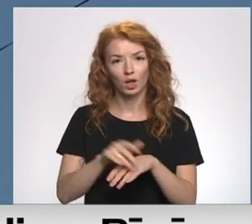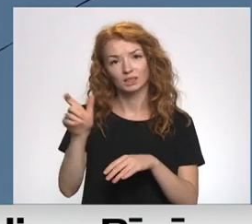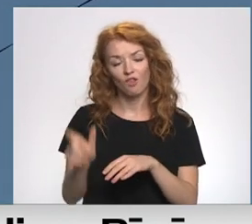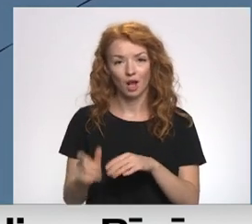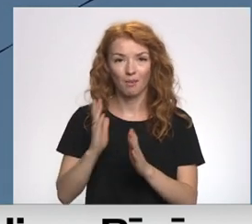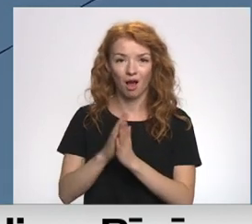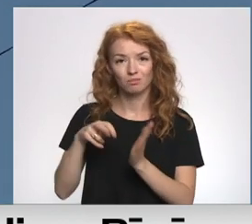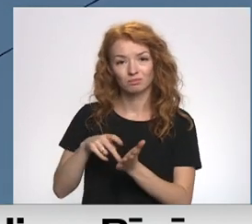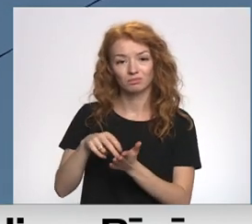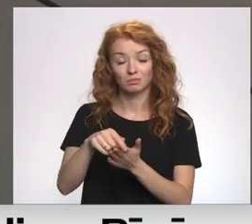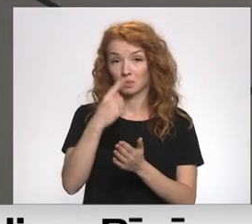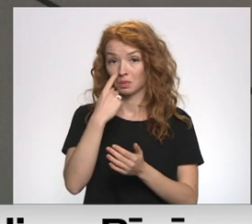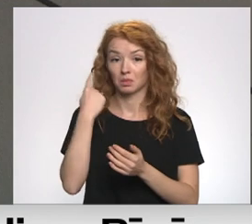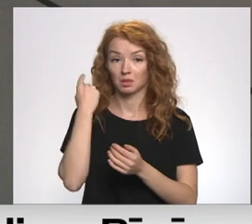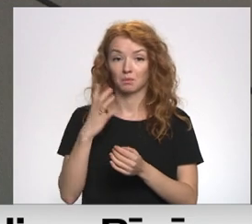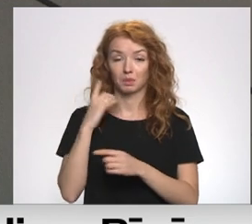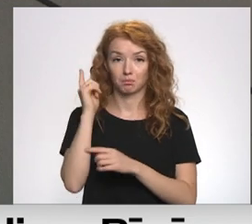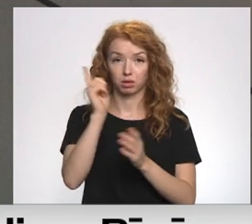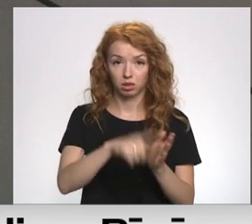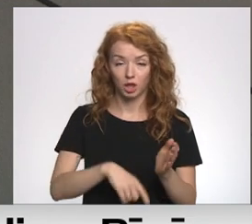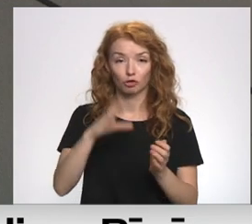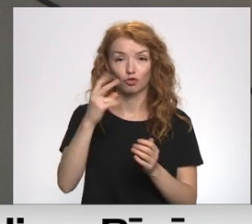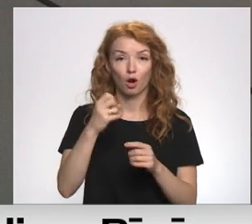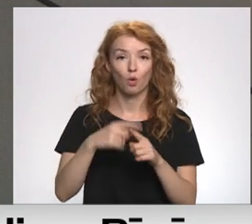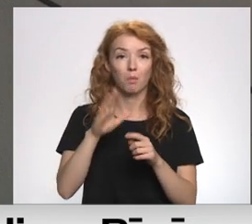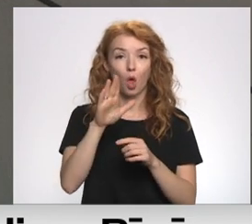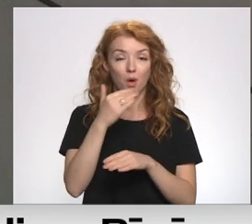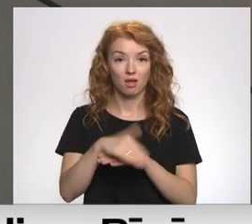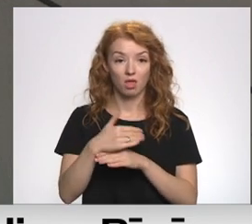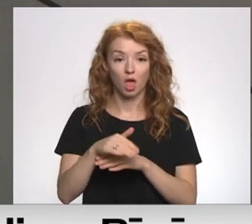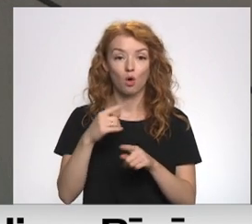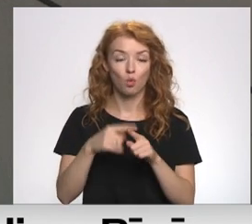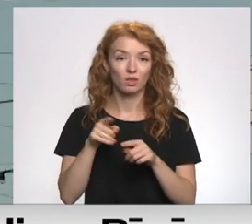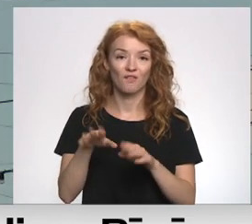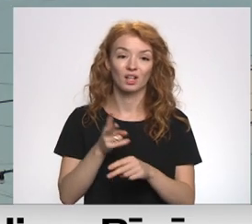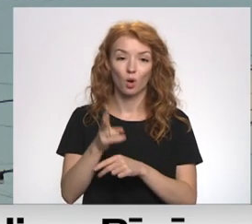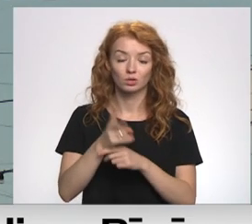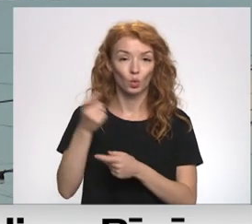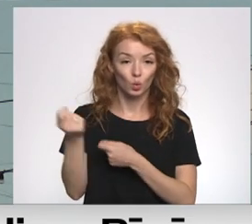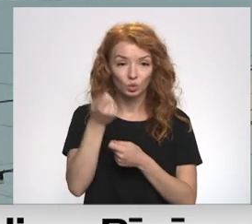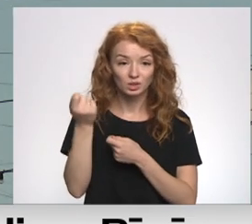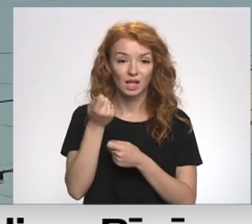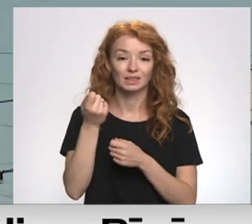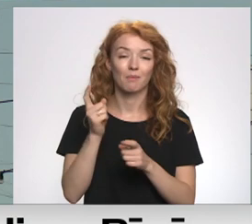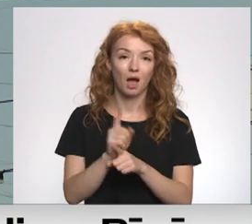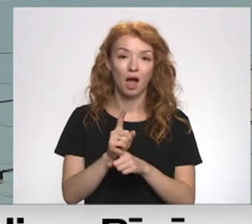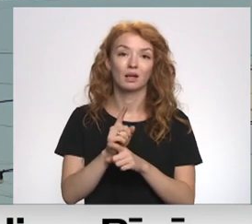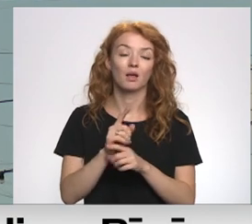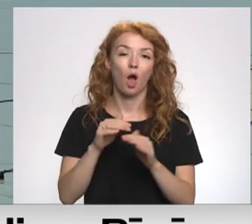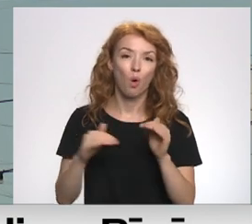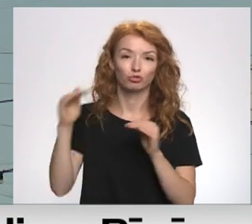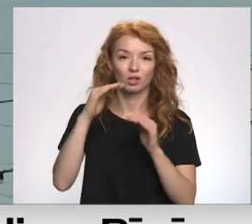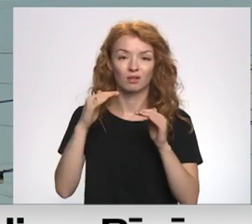dzīvībai, piemēram, nesen kāds no tiem bija nokritis Čaka un Blaumaņa ielas stūrī, tie var traucēt ugunsdzēsējiem piekļūt augšējiem